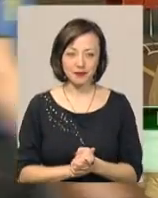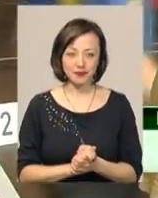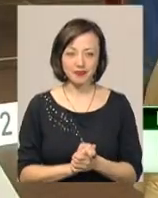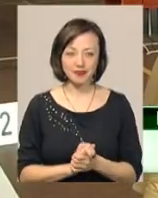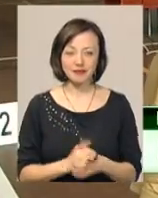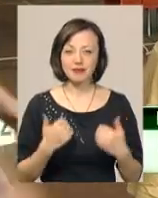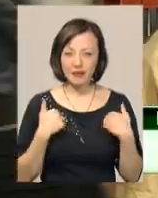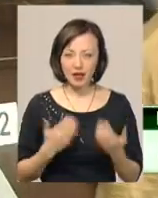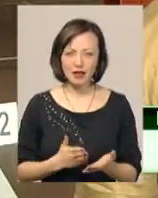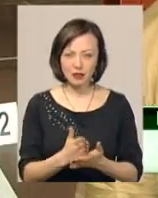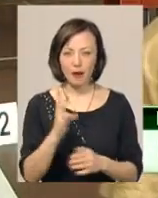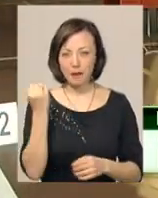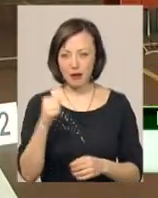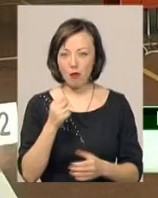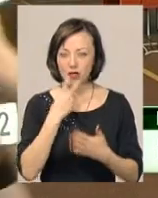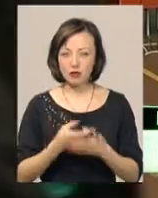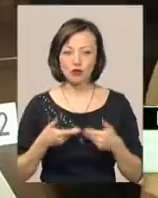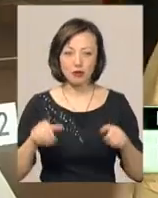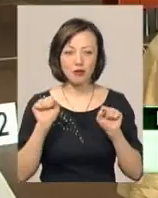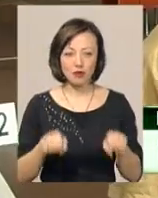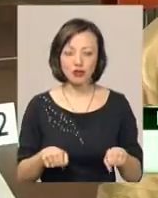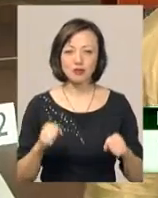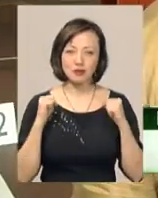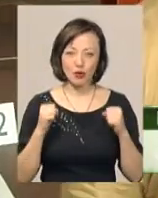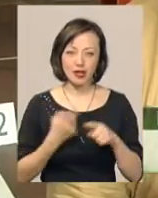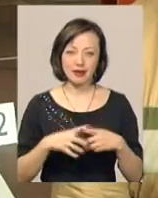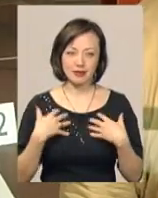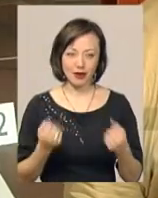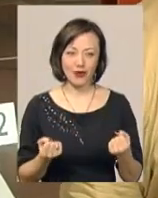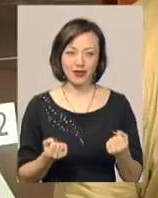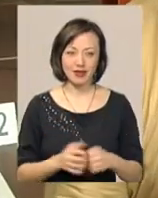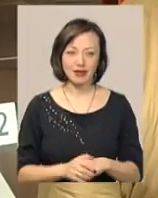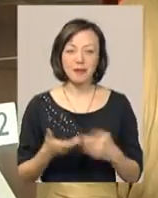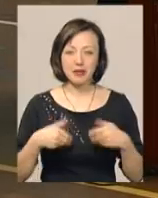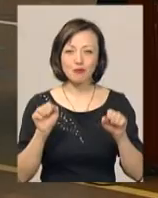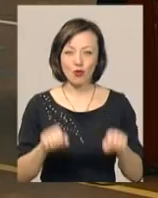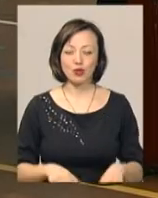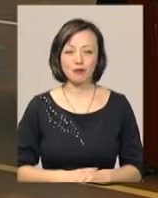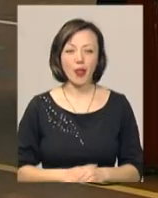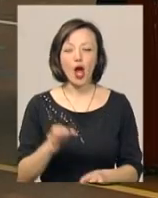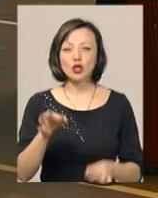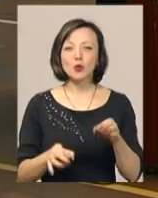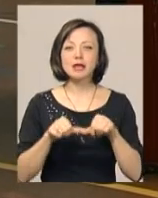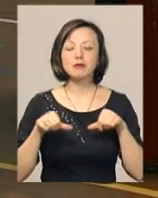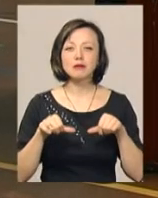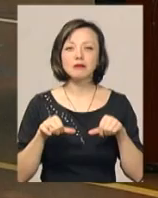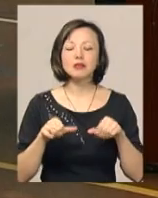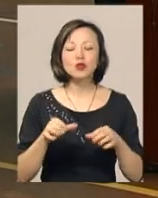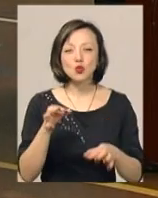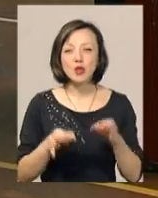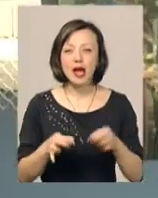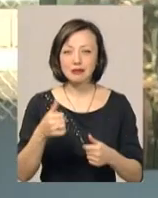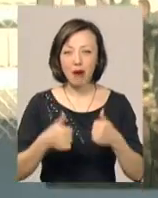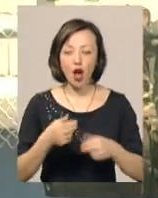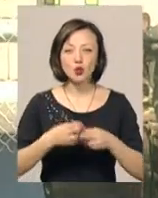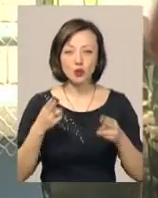настроєний на перемогу і показати, що ми можемо. Спорт – це здоров'я, і ми зможемо. Суддя змагань з Дунаєвець Володимир Калиша